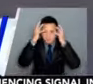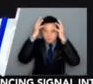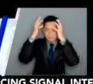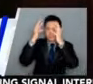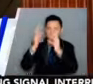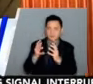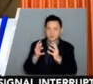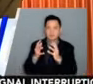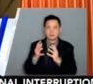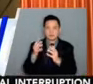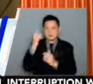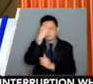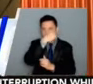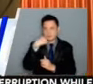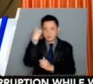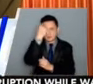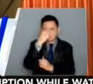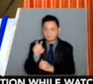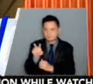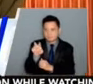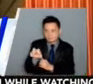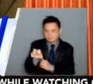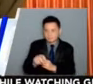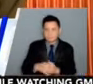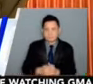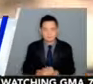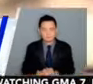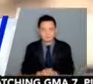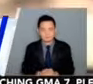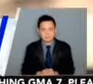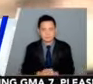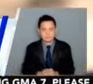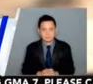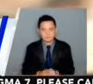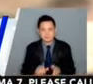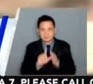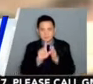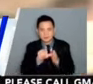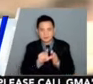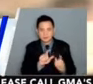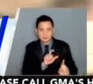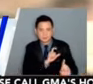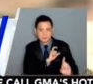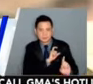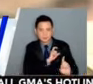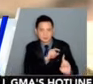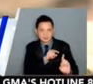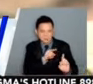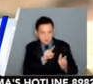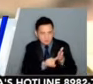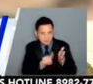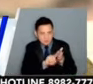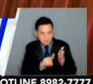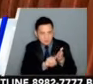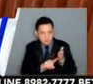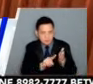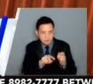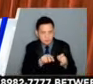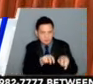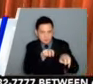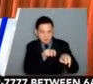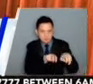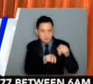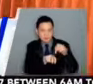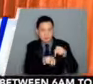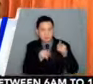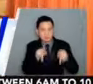mananghalian. Kalaunan, nahuli ng pulisya ang angkas na nagpaputok pa raw ng baril sa bahagi ng Soler.